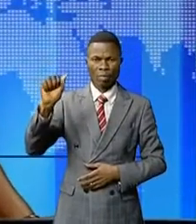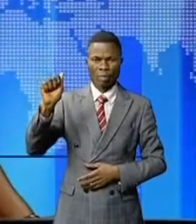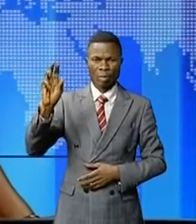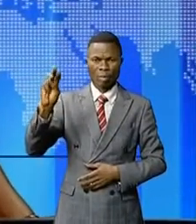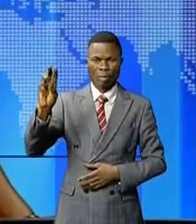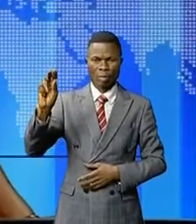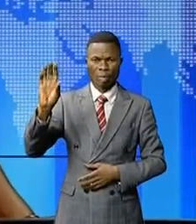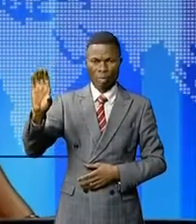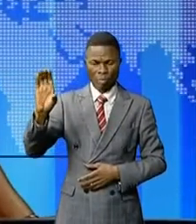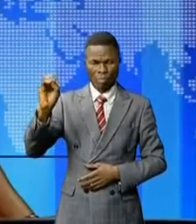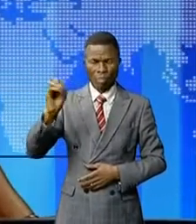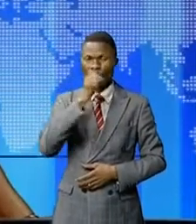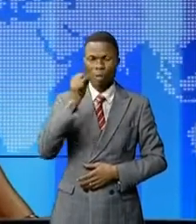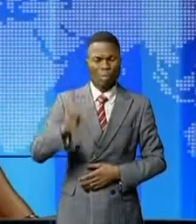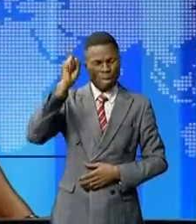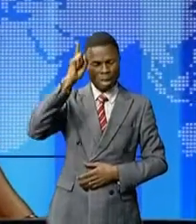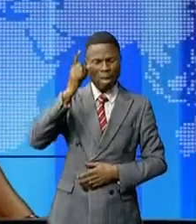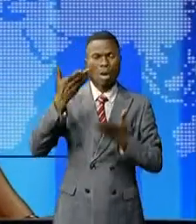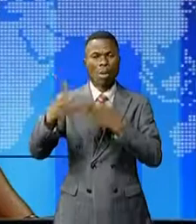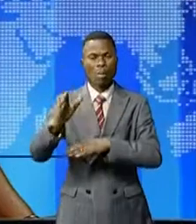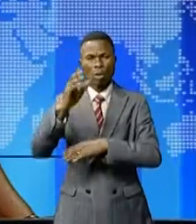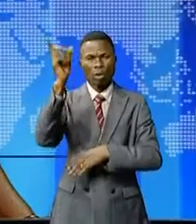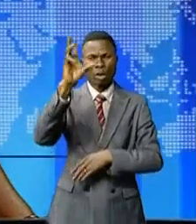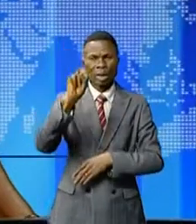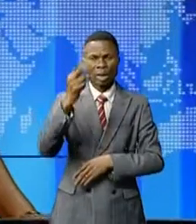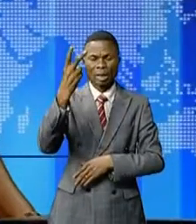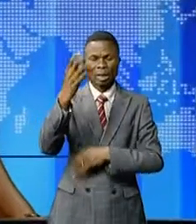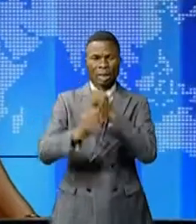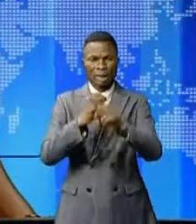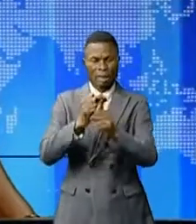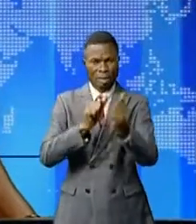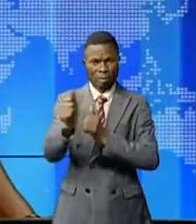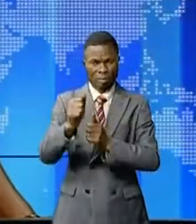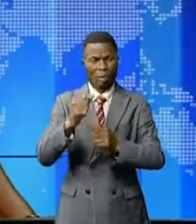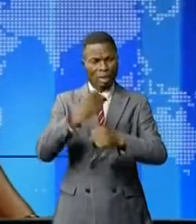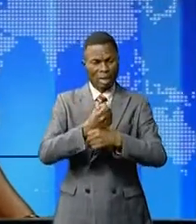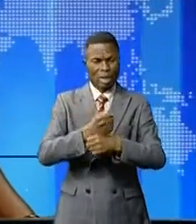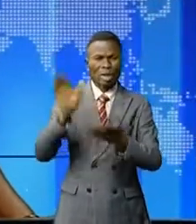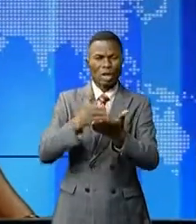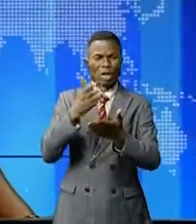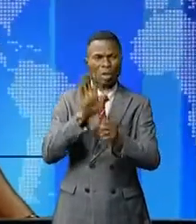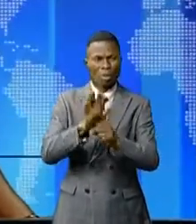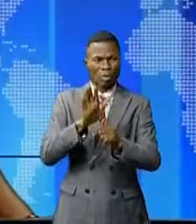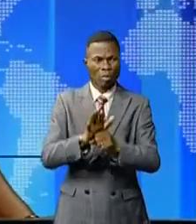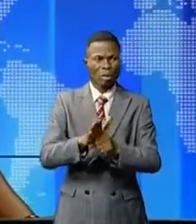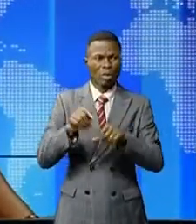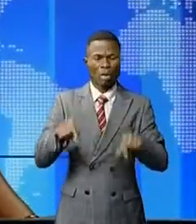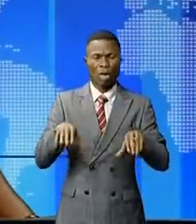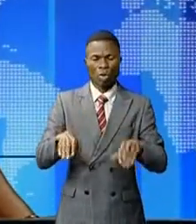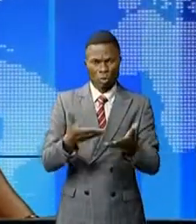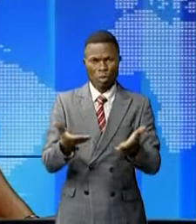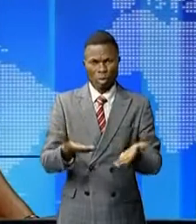artiste musicien, il y a 32 ans qu'il mourait, auteur et compositeur de plusieurs